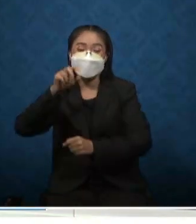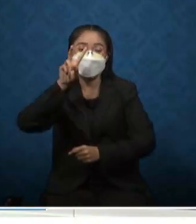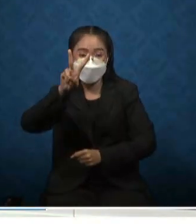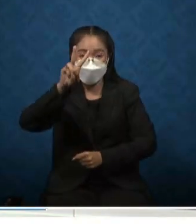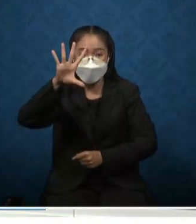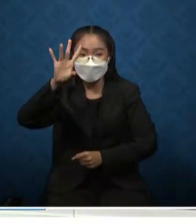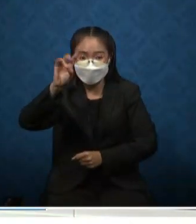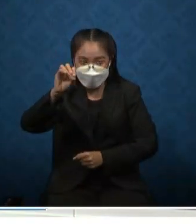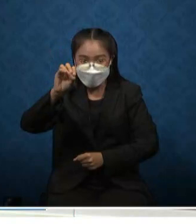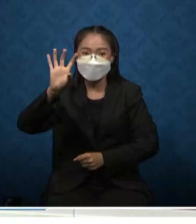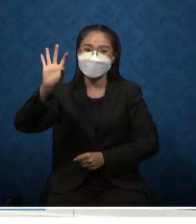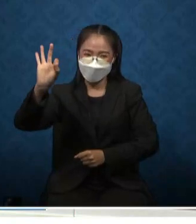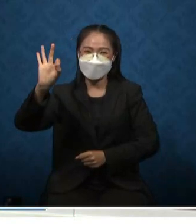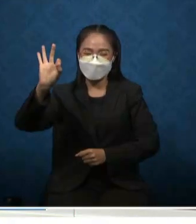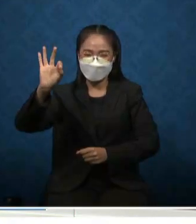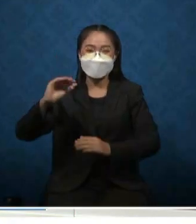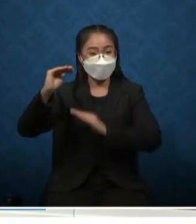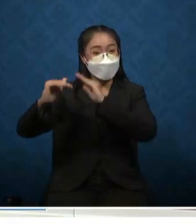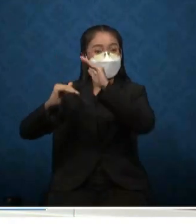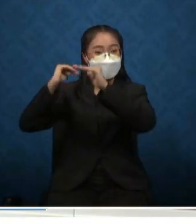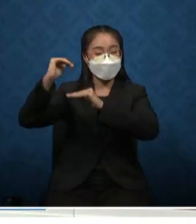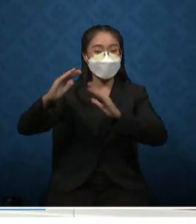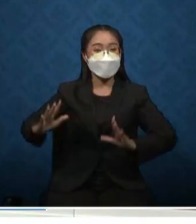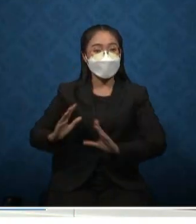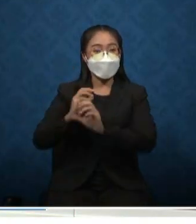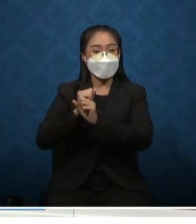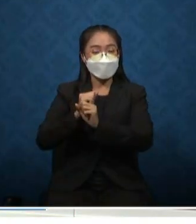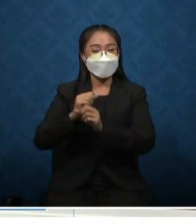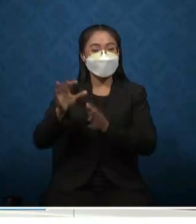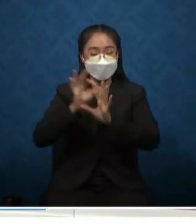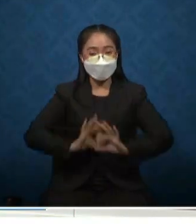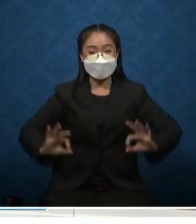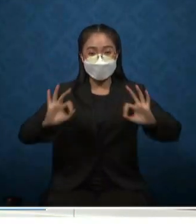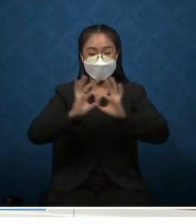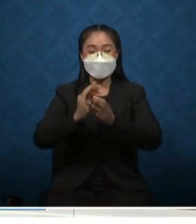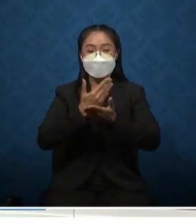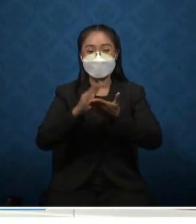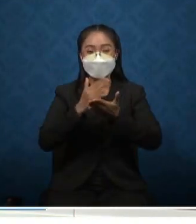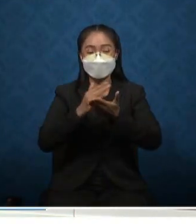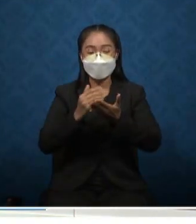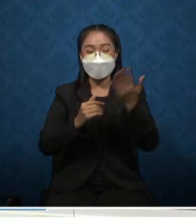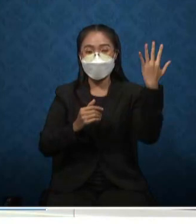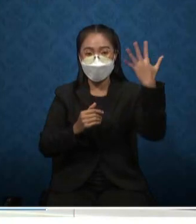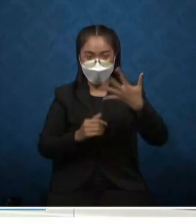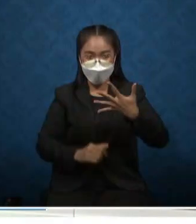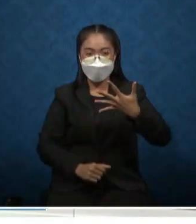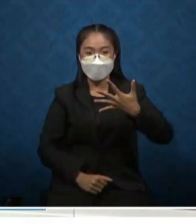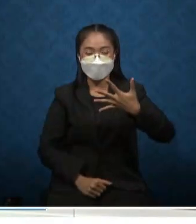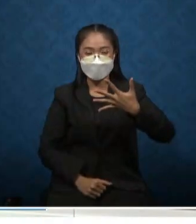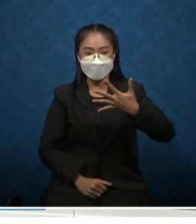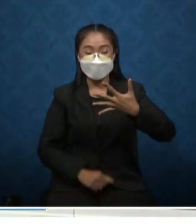สาระสำคัญของการพัฒนาคือการพัฒนาตามแนวทาง 5เสาหลักประกอบด้วย